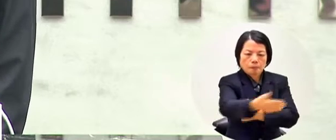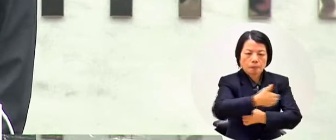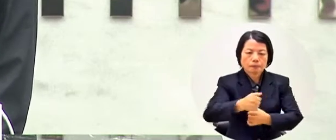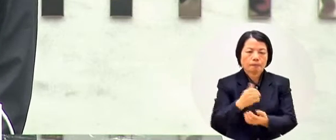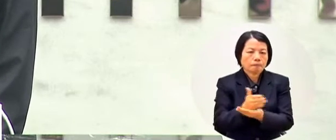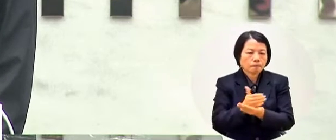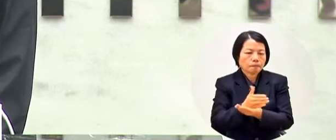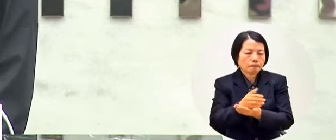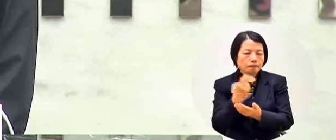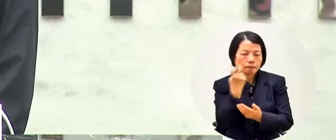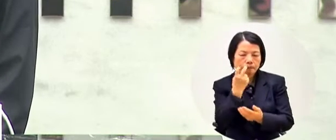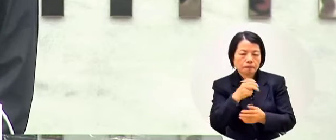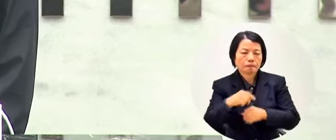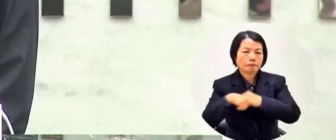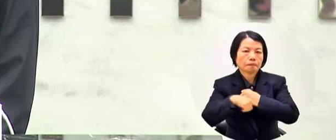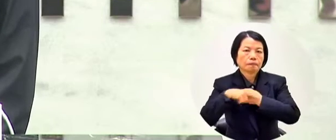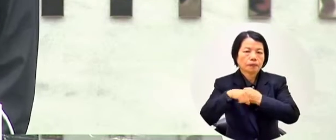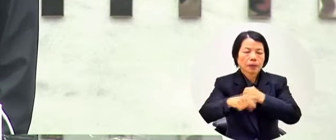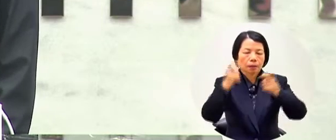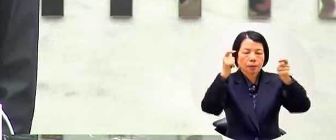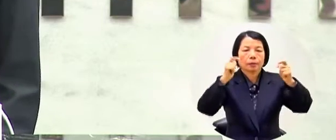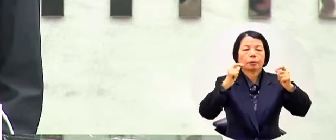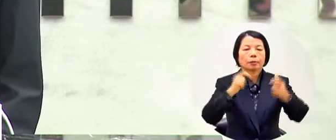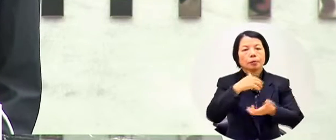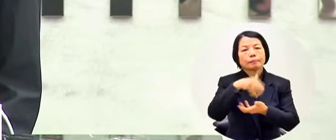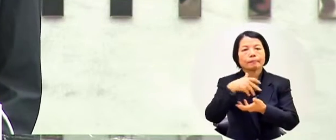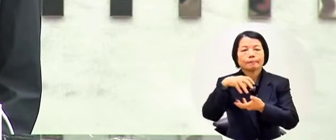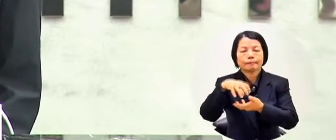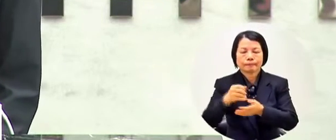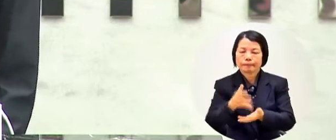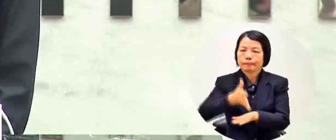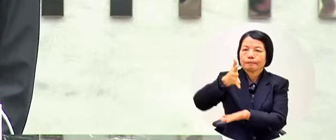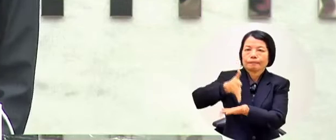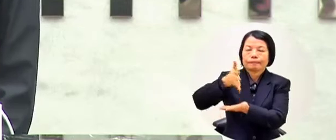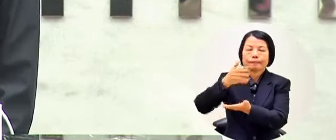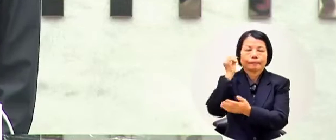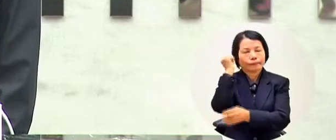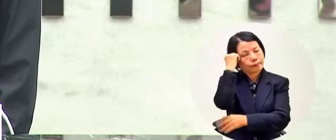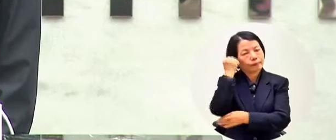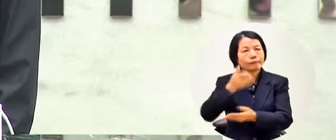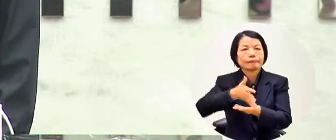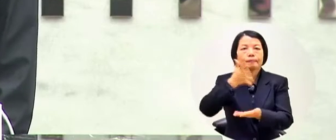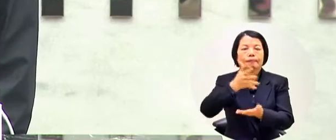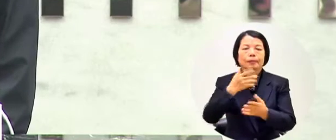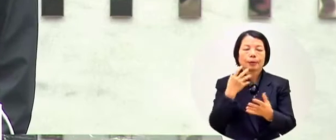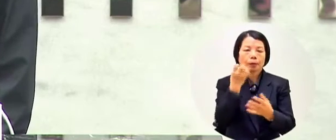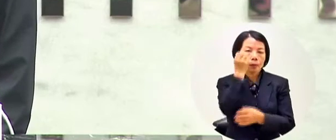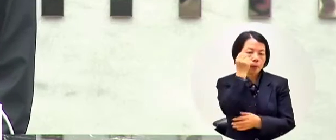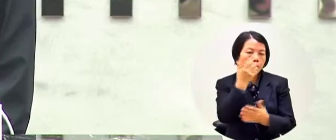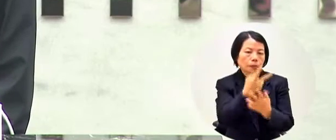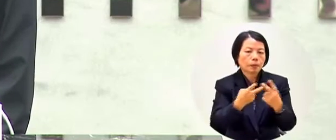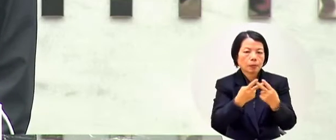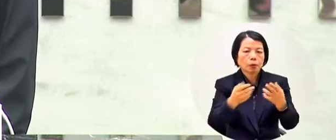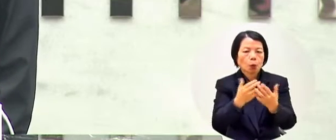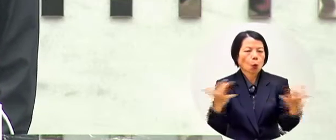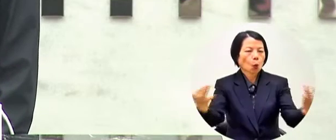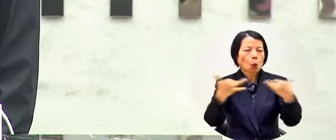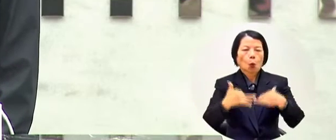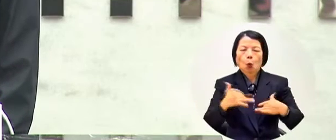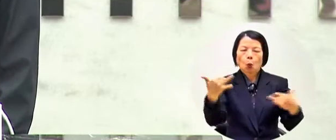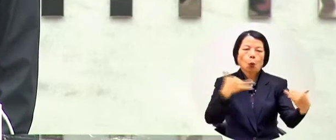市、饭店、餐饮的生意变好，观光客大量涌进高雄，捷